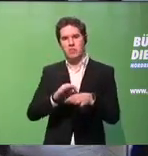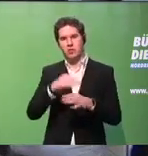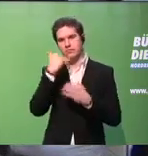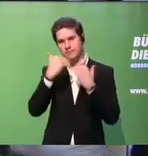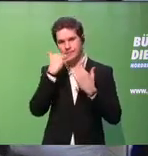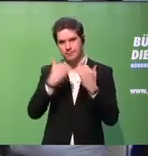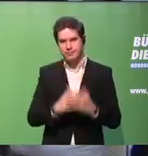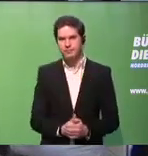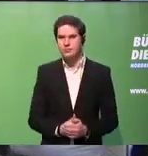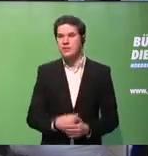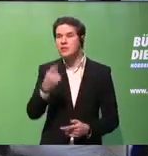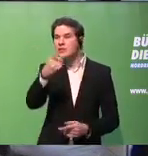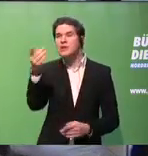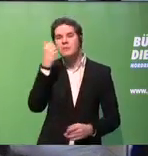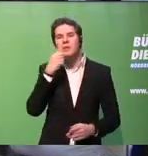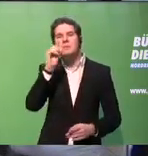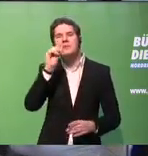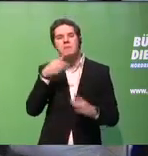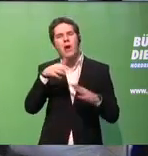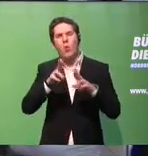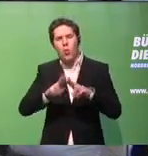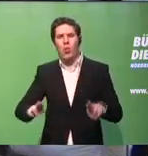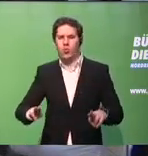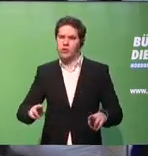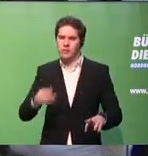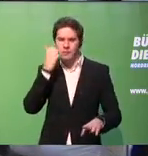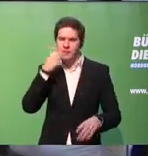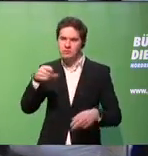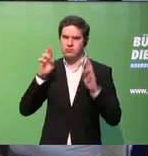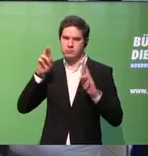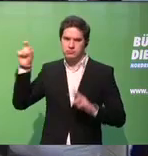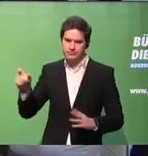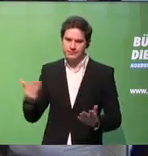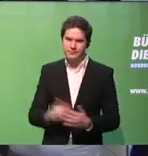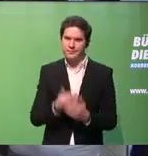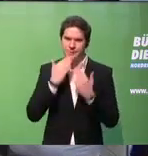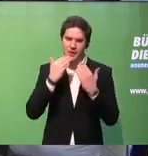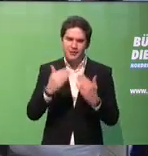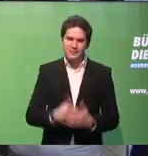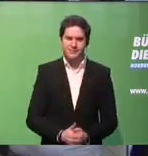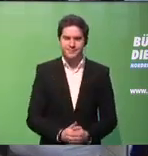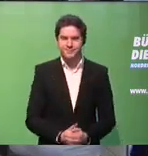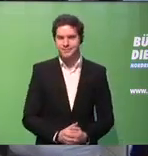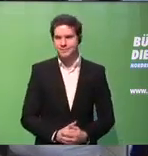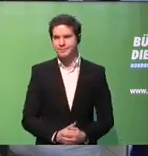Und wenn ihr ein bisschen ruhiger seid, wäre das auch sehr freundlich. Dankeschön.